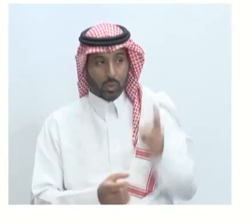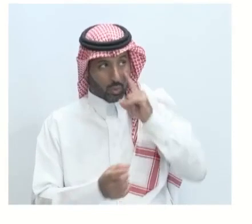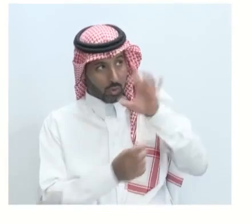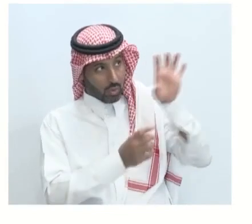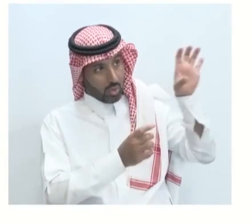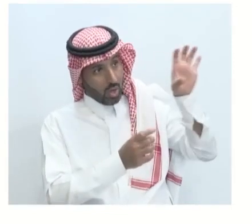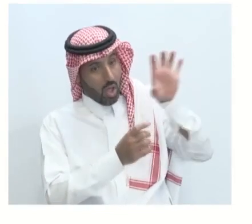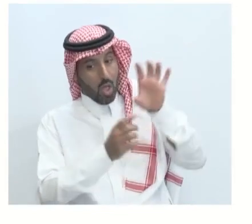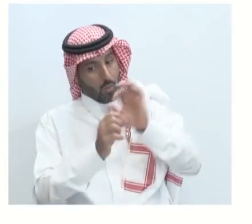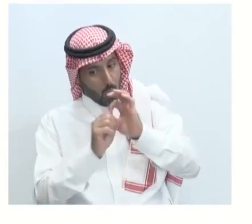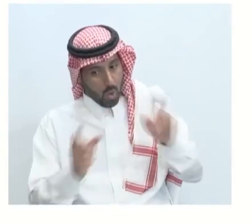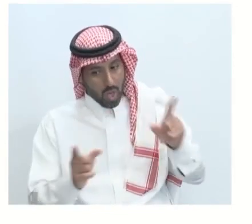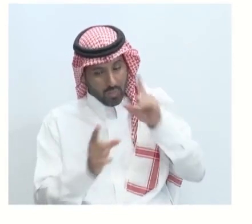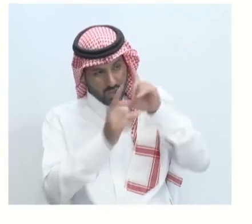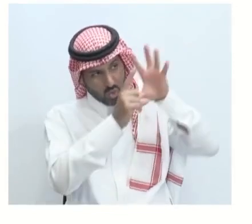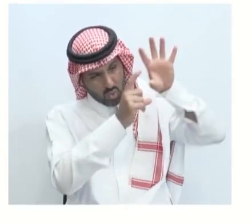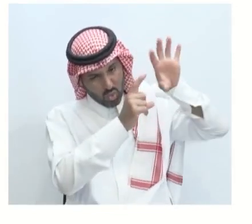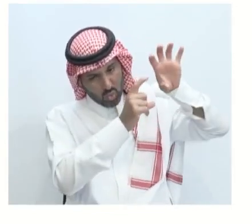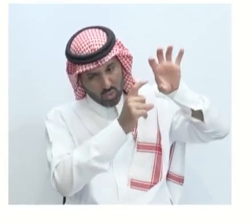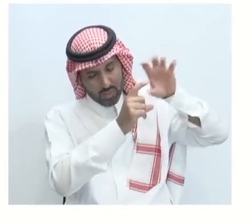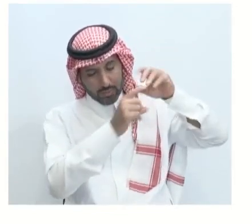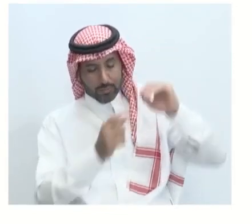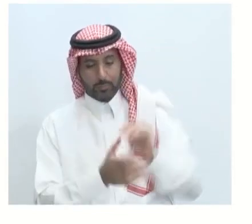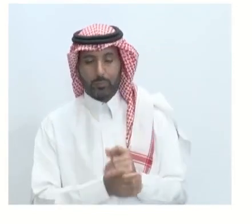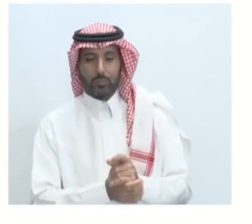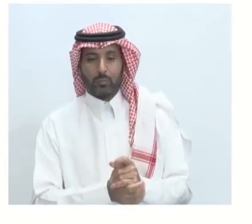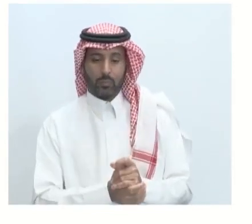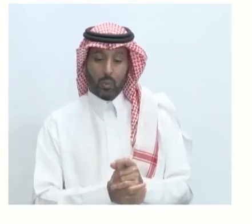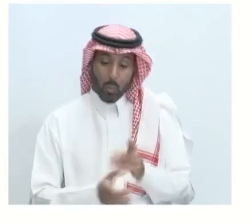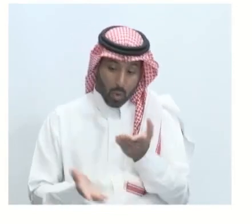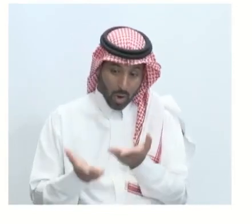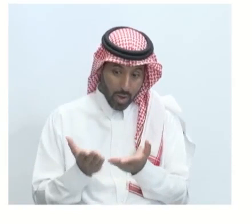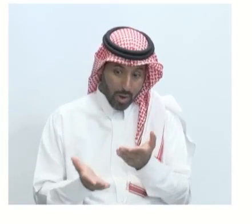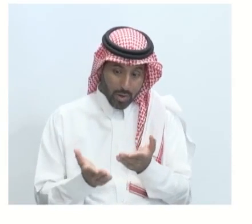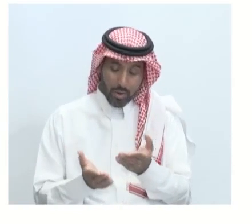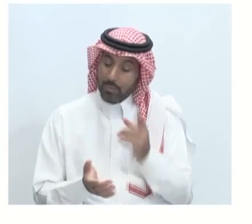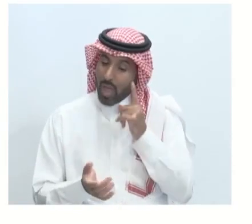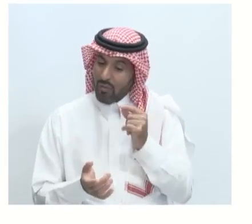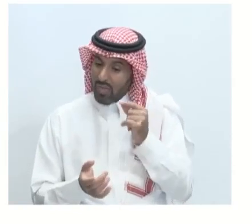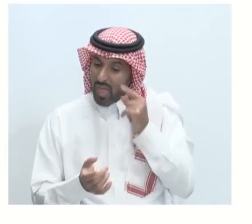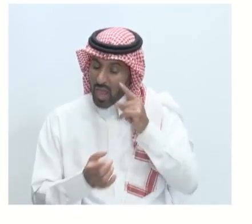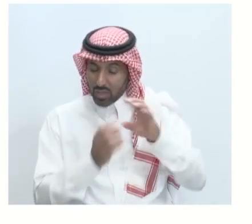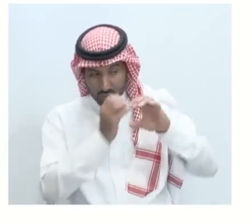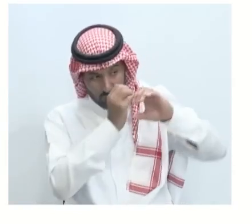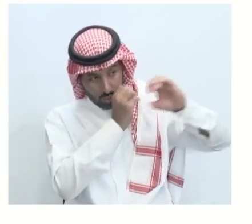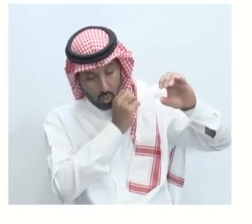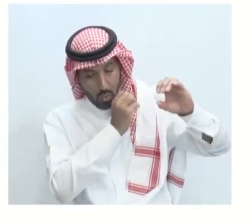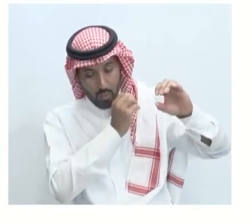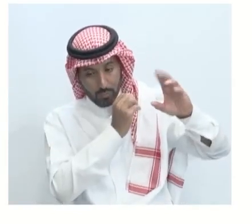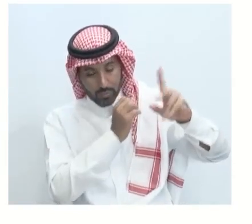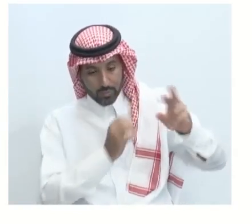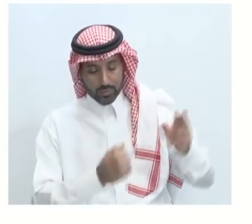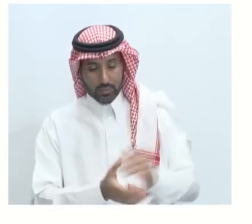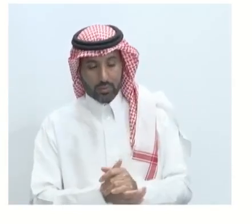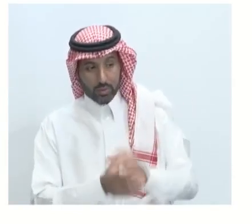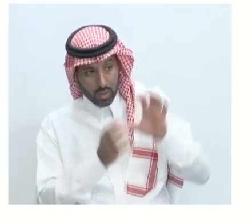بدقه عاليه للغايه مقارنه بافضل تلسكوب راديوي